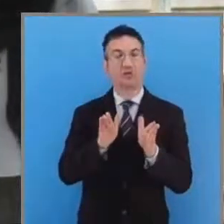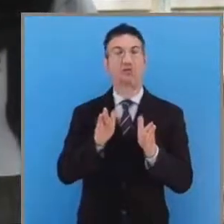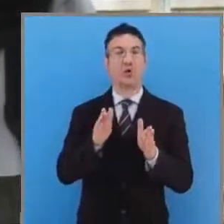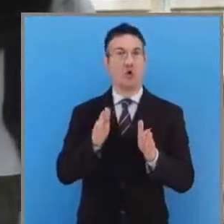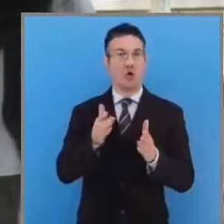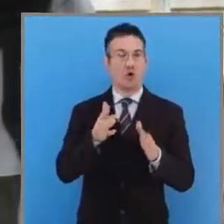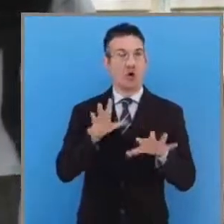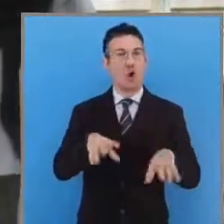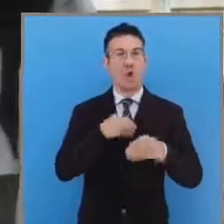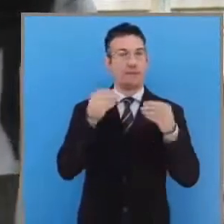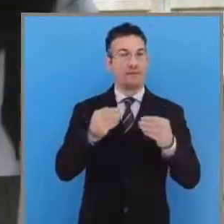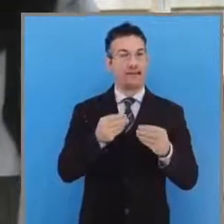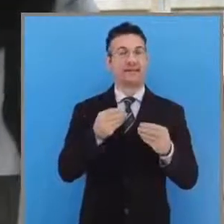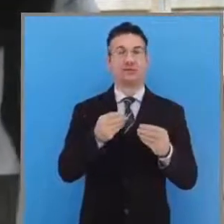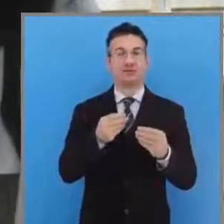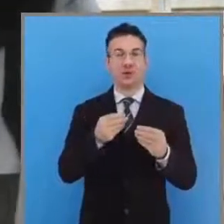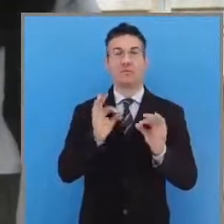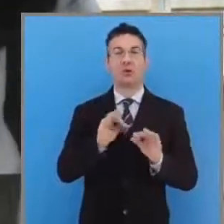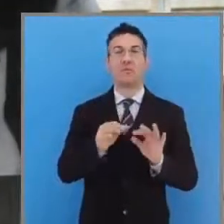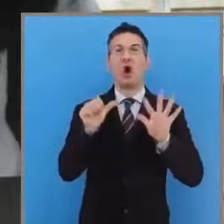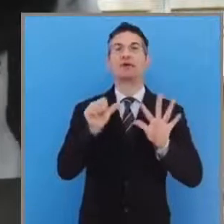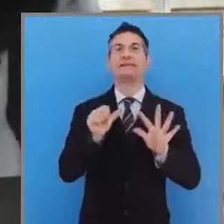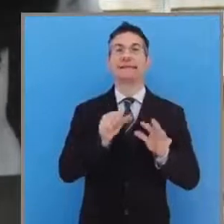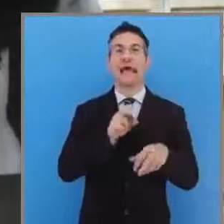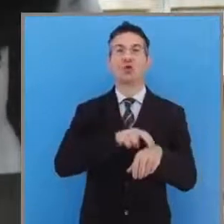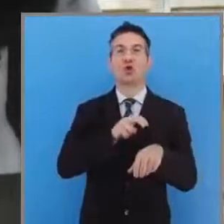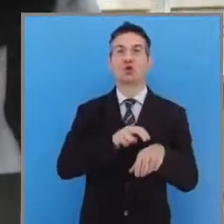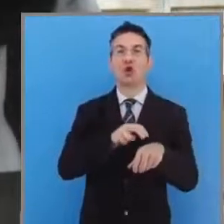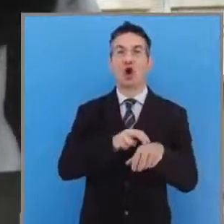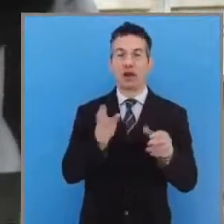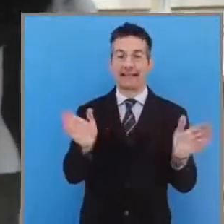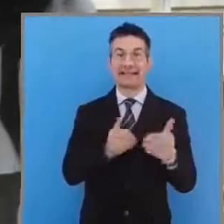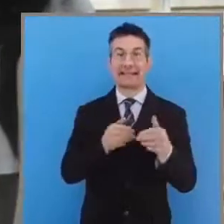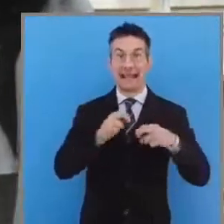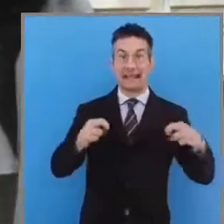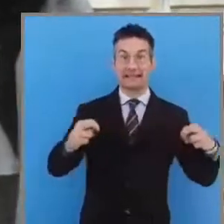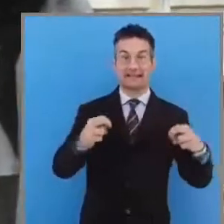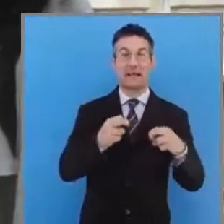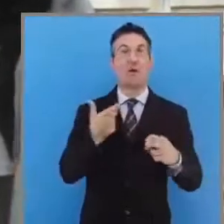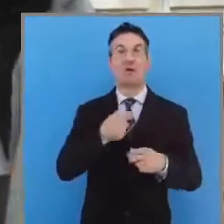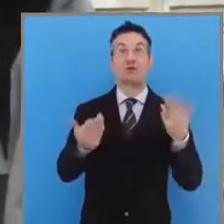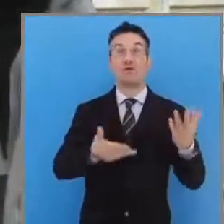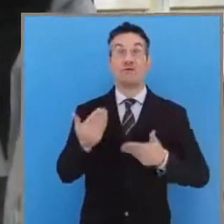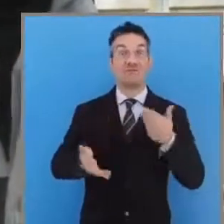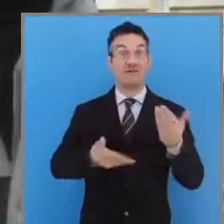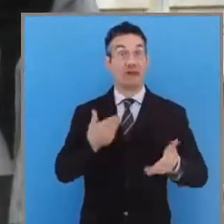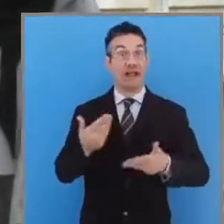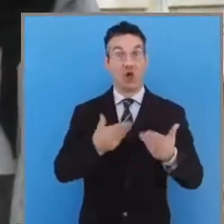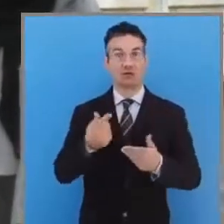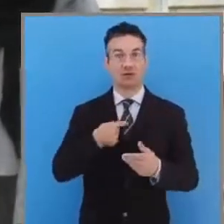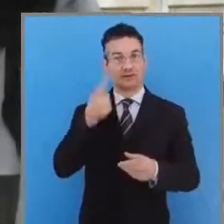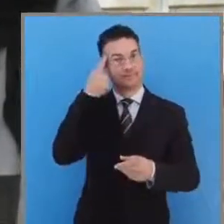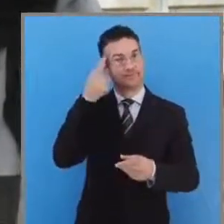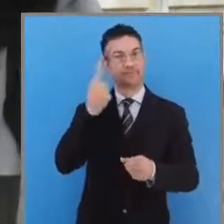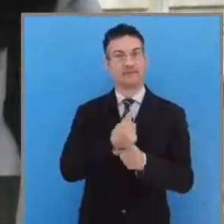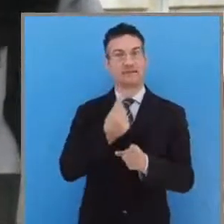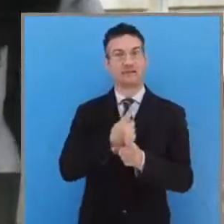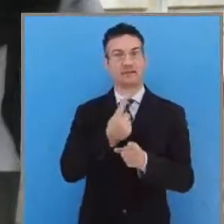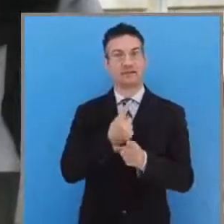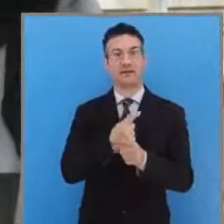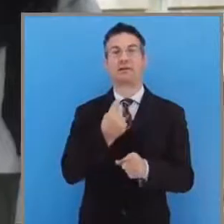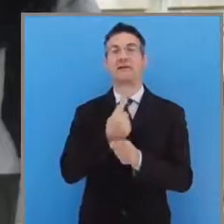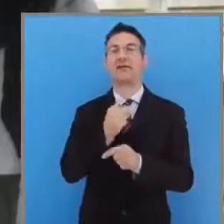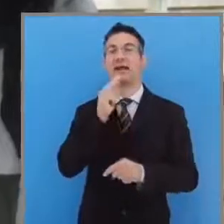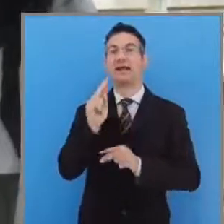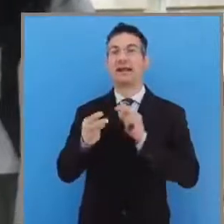con sei medici in una stanzetta in fretta e furia, perché capivamo la necessità di dare risposte ai cittadini. All'epoca